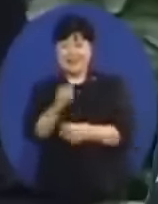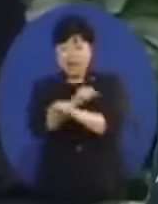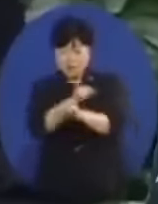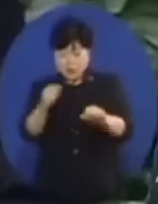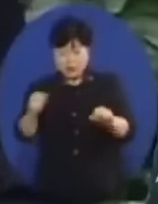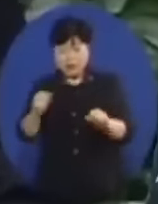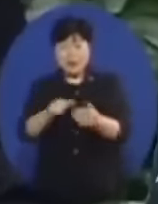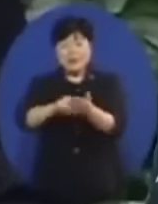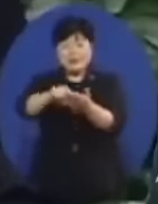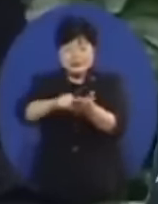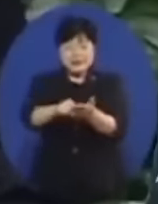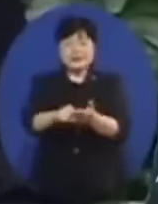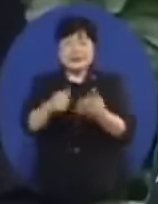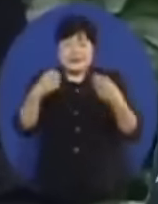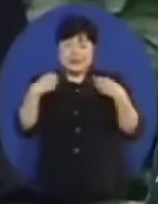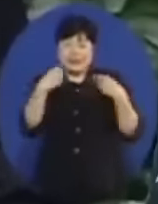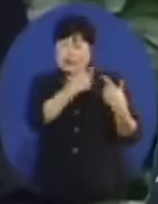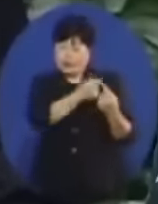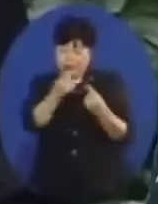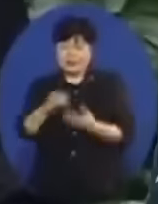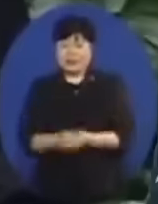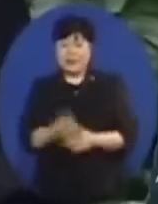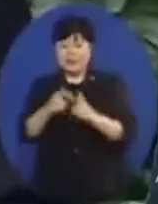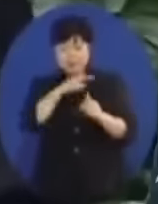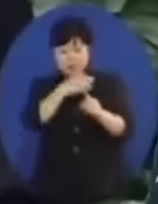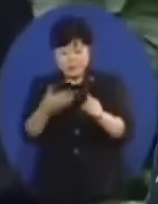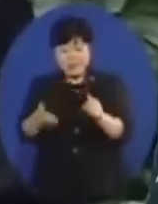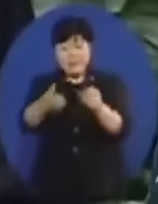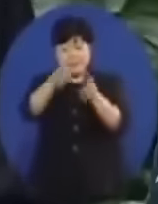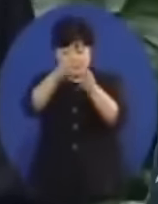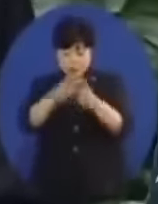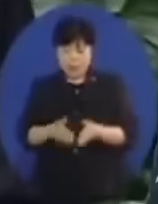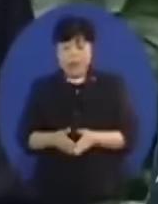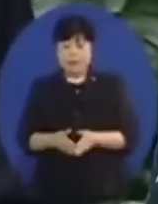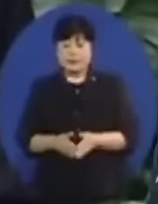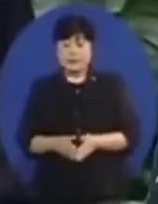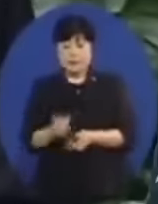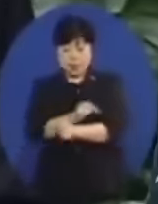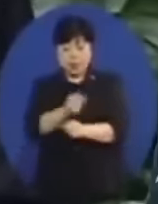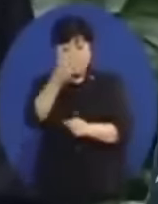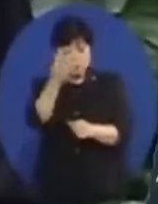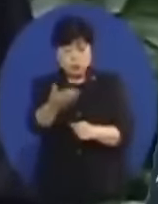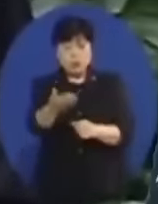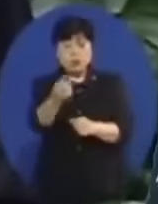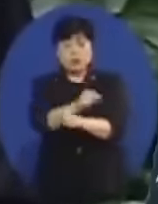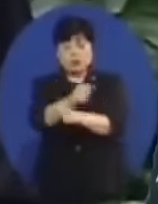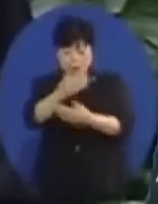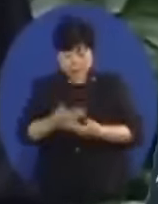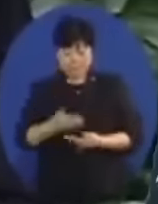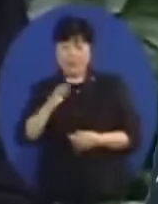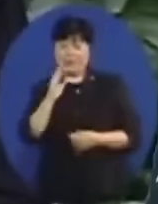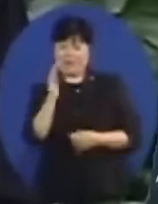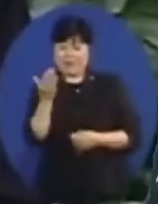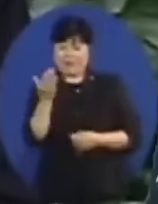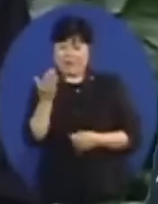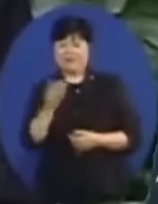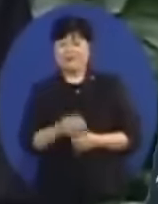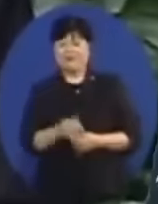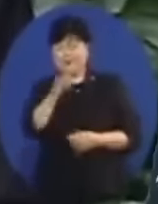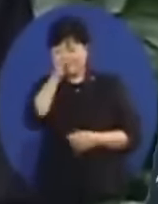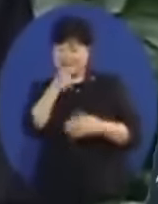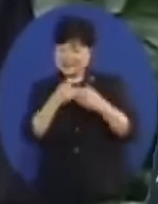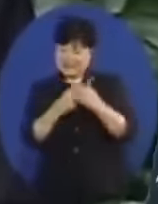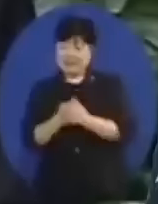용서가 바로 지우개입니다. 예수 그리스도의 보혈을 통해서 용서를 하고 용서를 받고, 그것이 있기